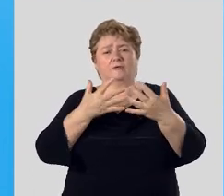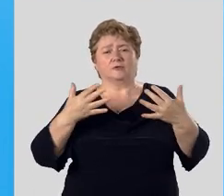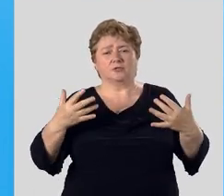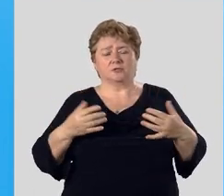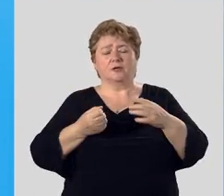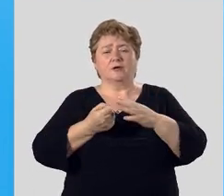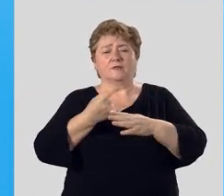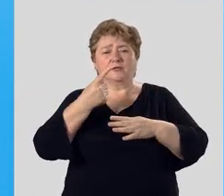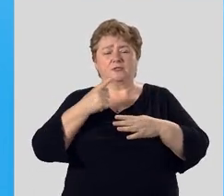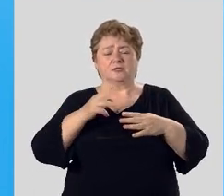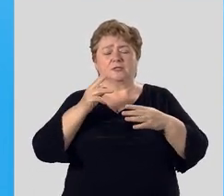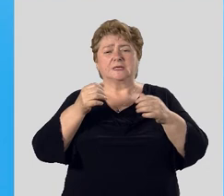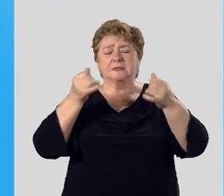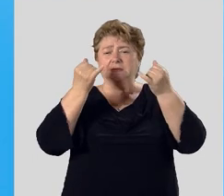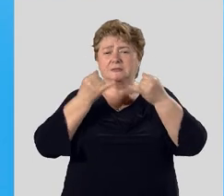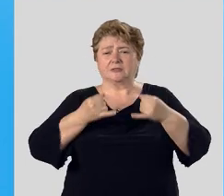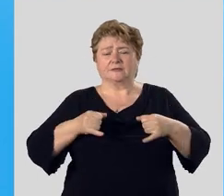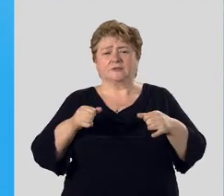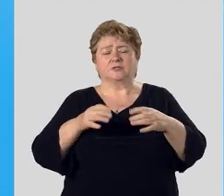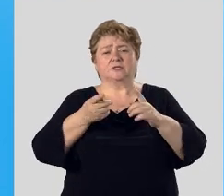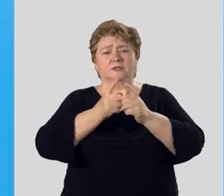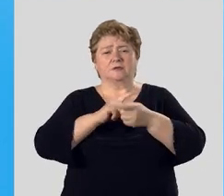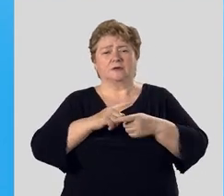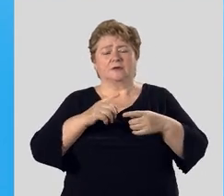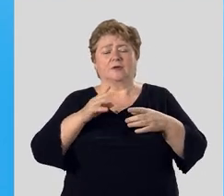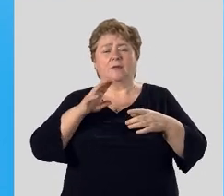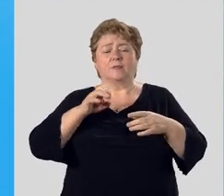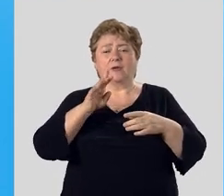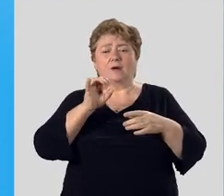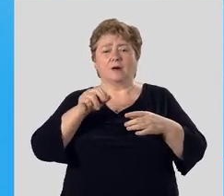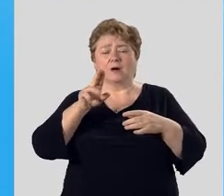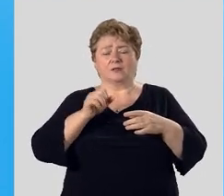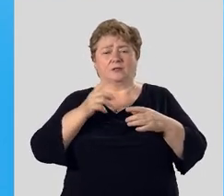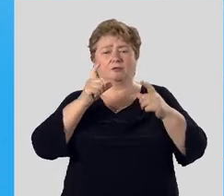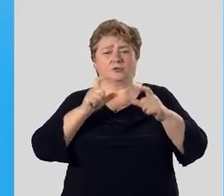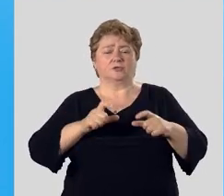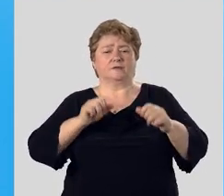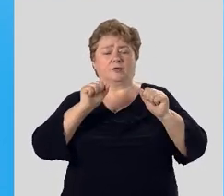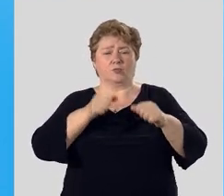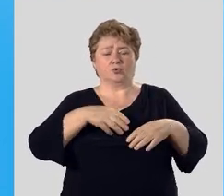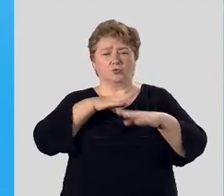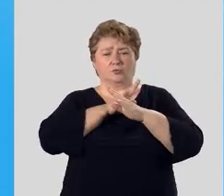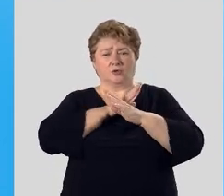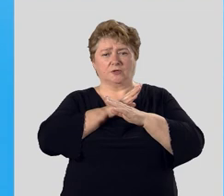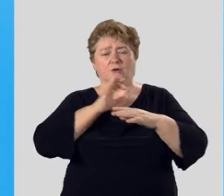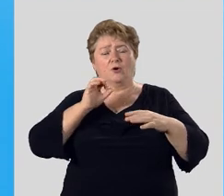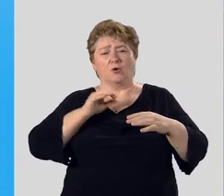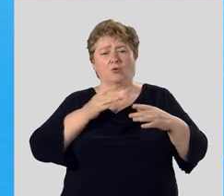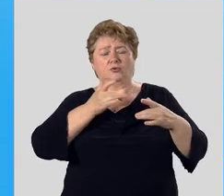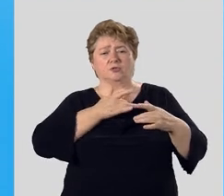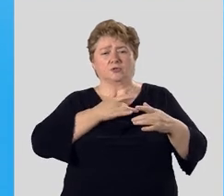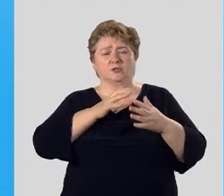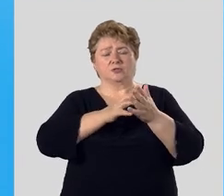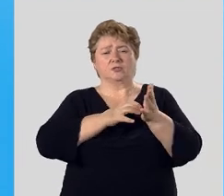веществ возникают дистрофические изменения в миокарде, и человек может умереть от